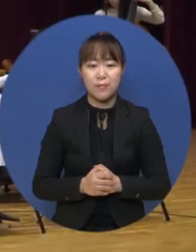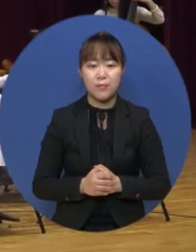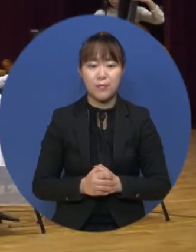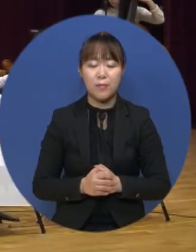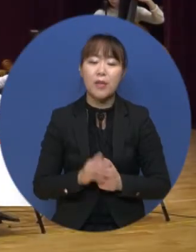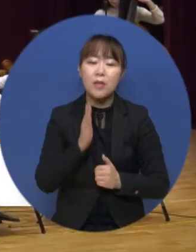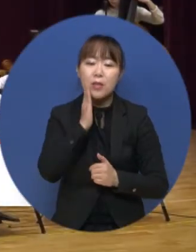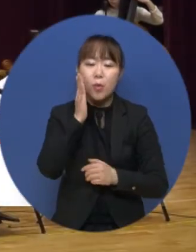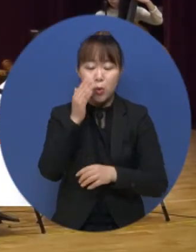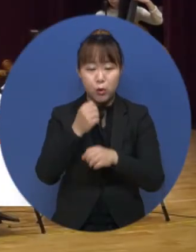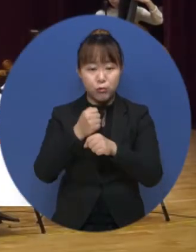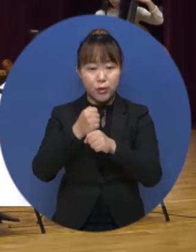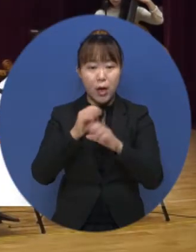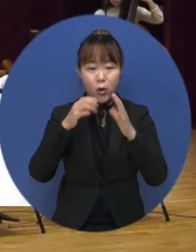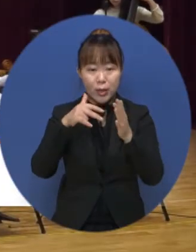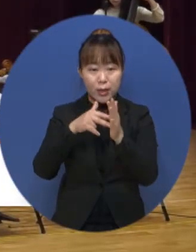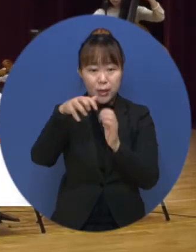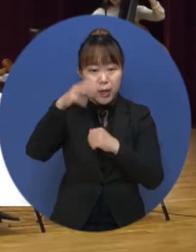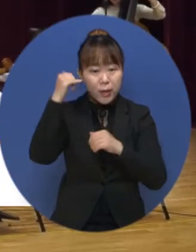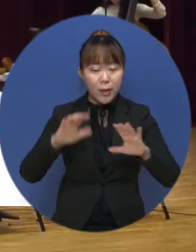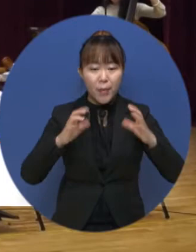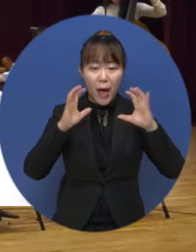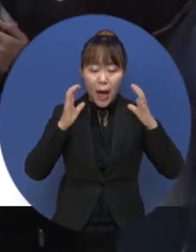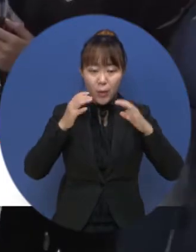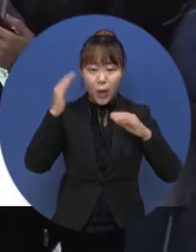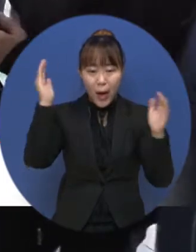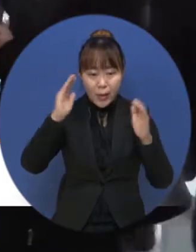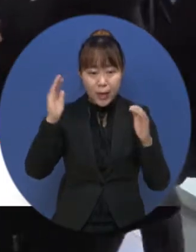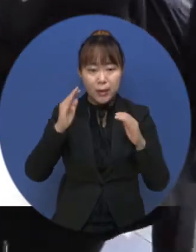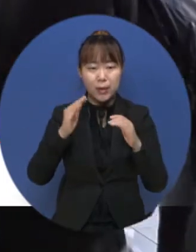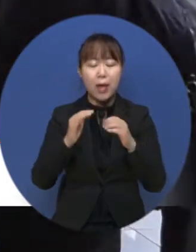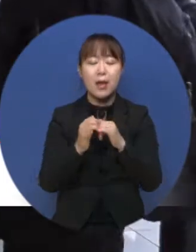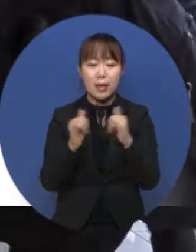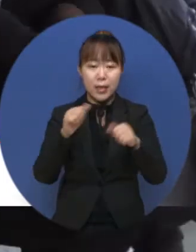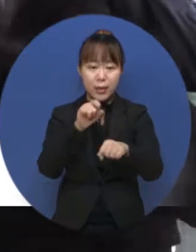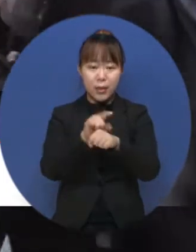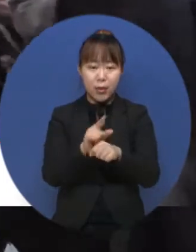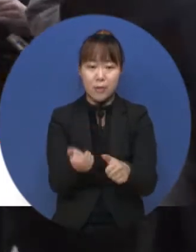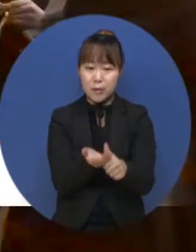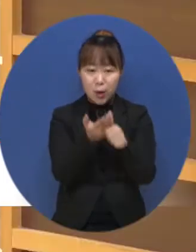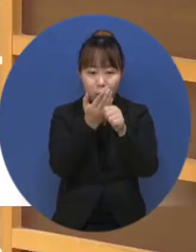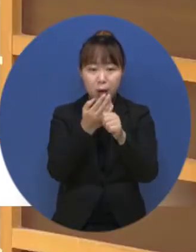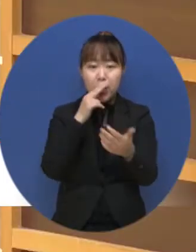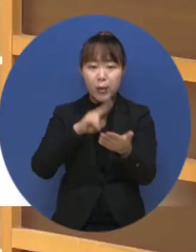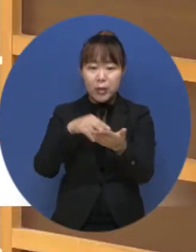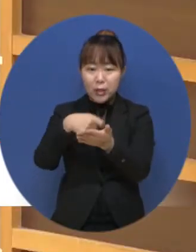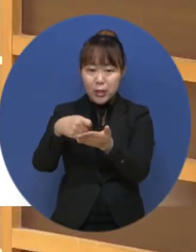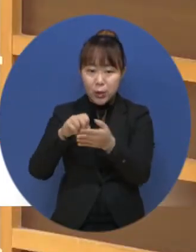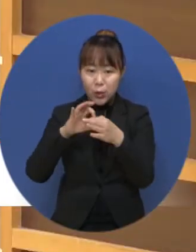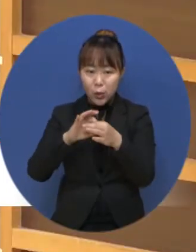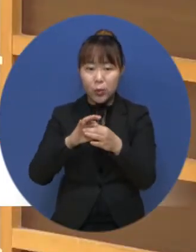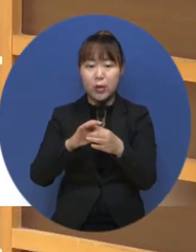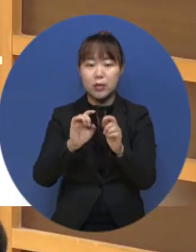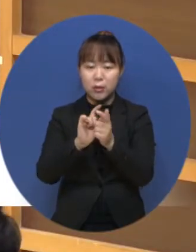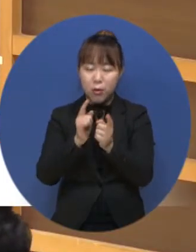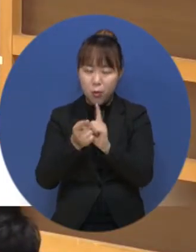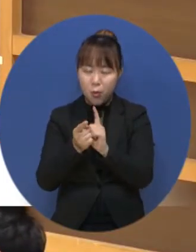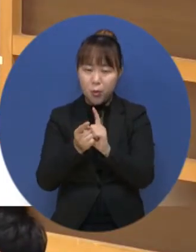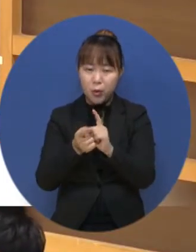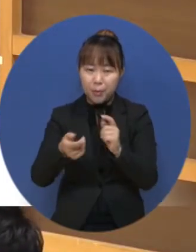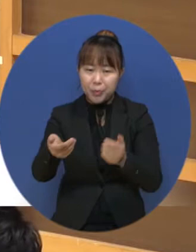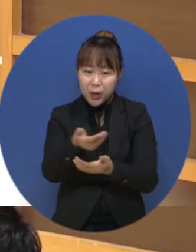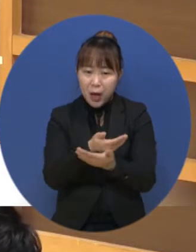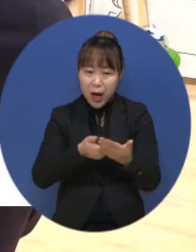초록우산 어린이 재단에서는 대한민국 아동 청소년들의 인성을 성장하고 편지 쓰기를 통해 세대 간 사제 간 소통의